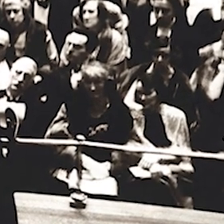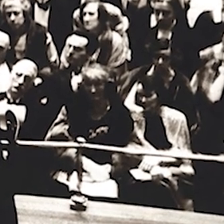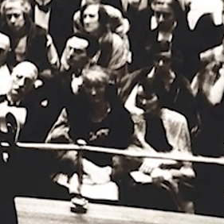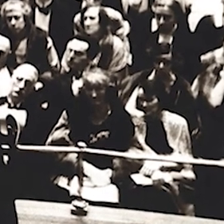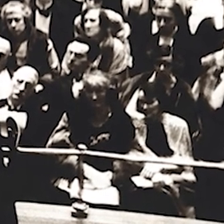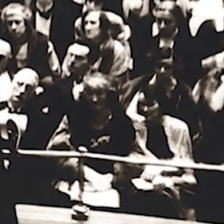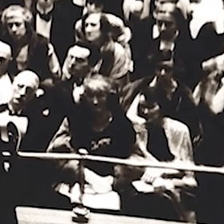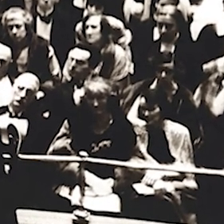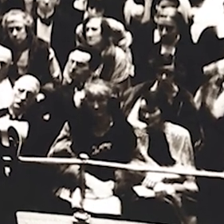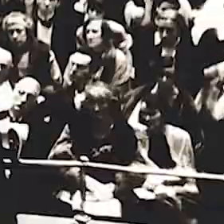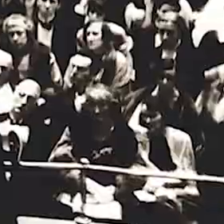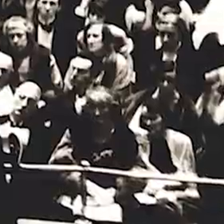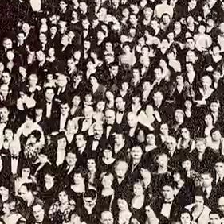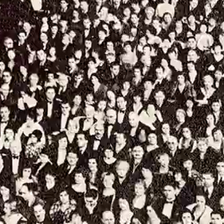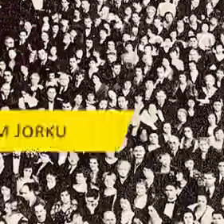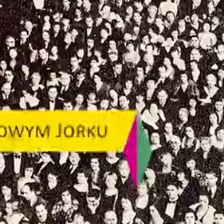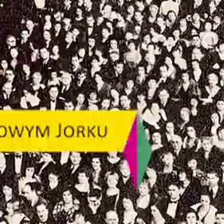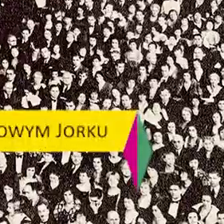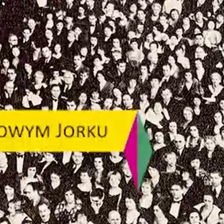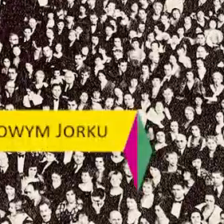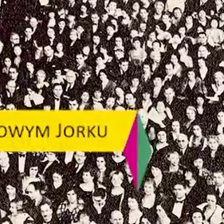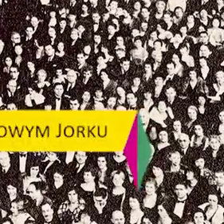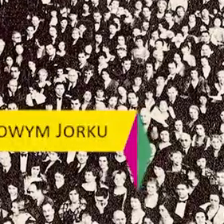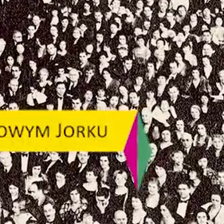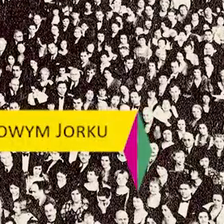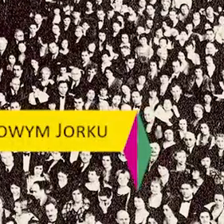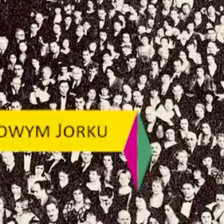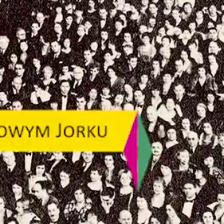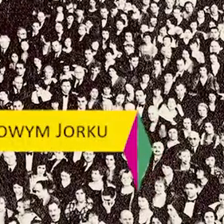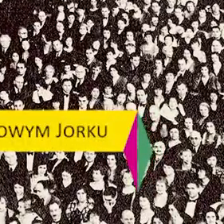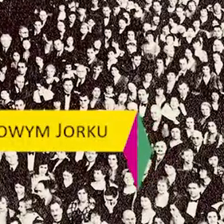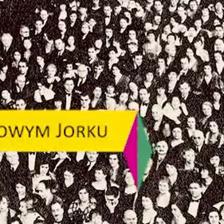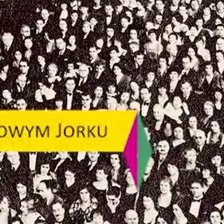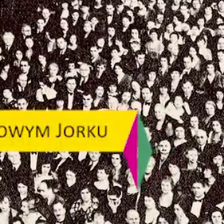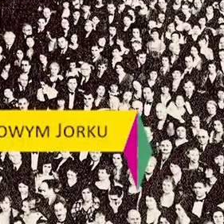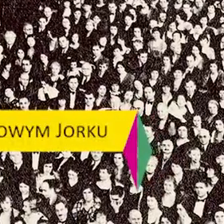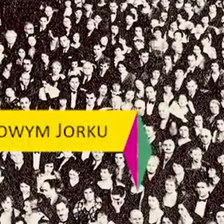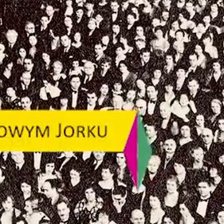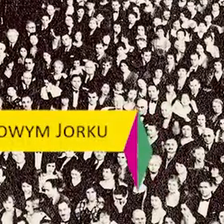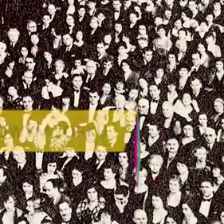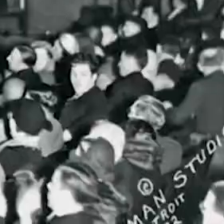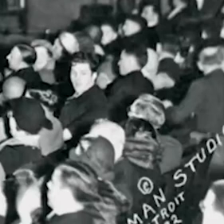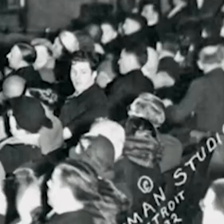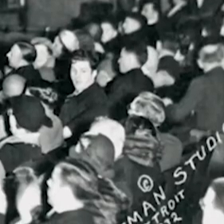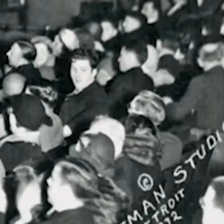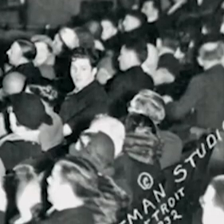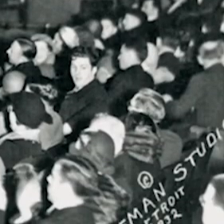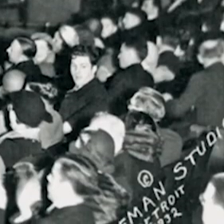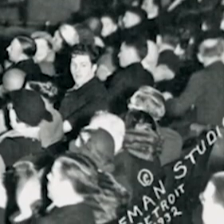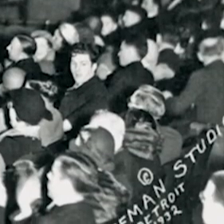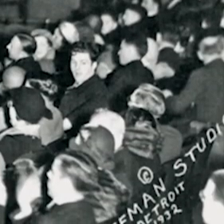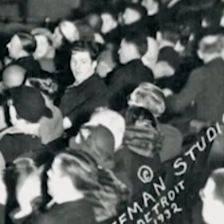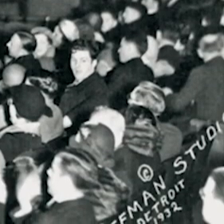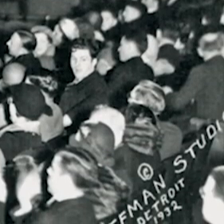Paderewski begins his American tour in Newark, New Jersey on March 1st. And the tour will include the following cities: Cleveland,